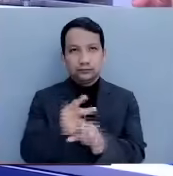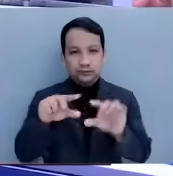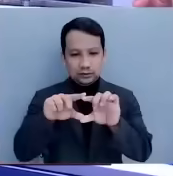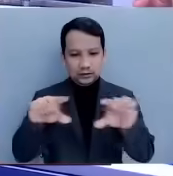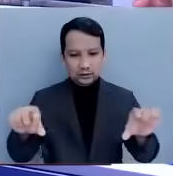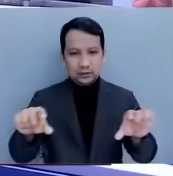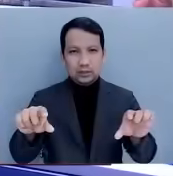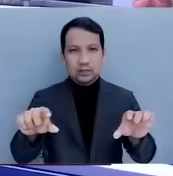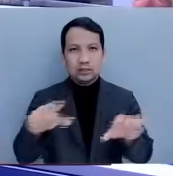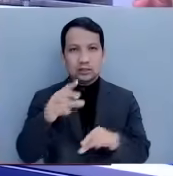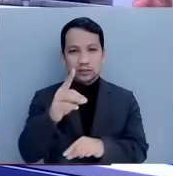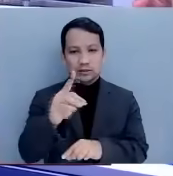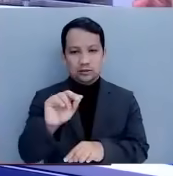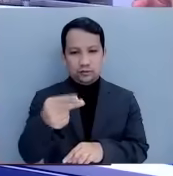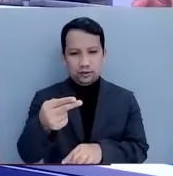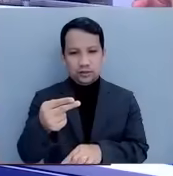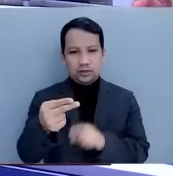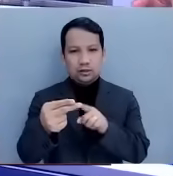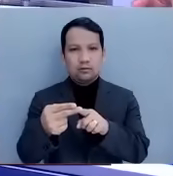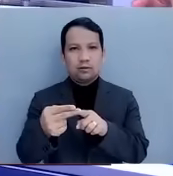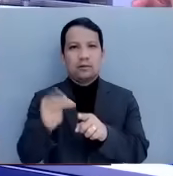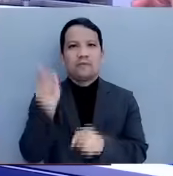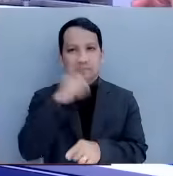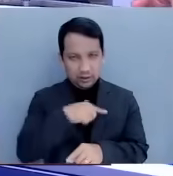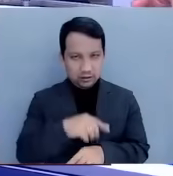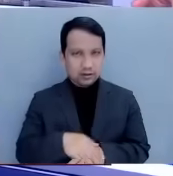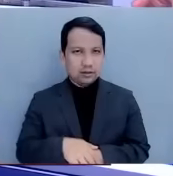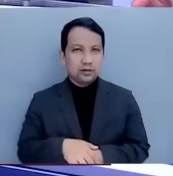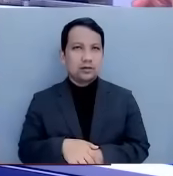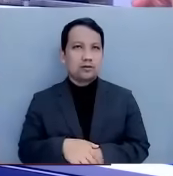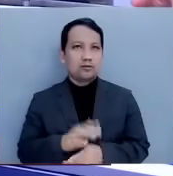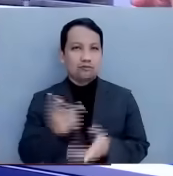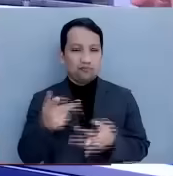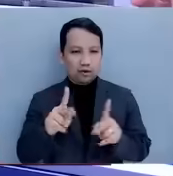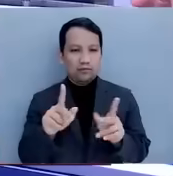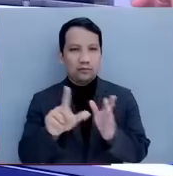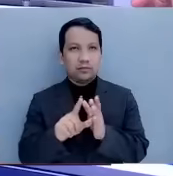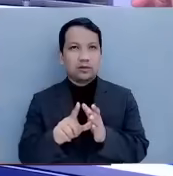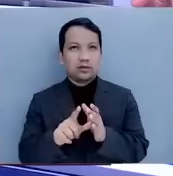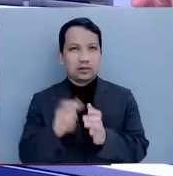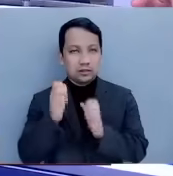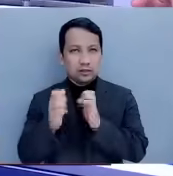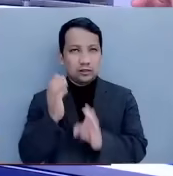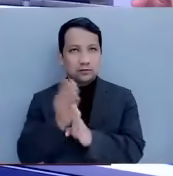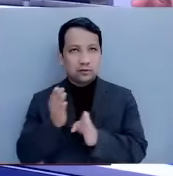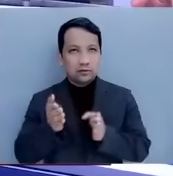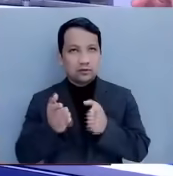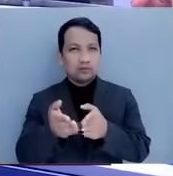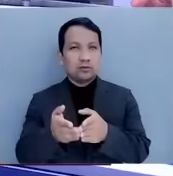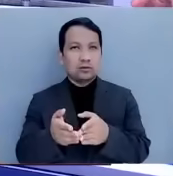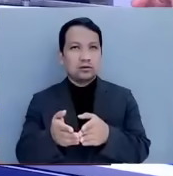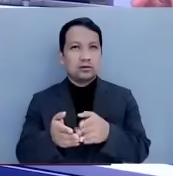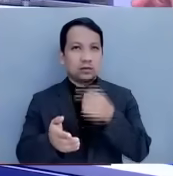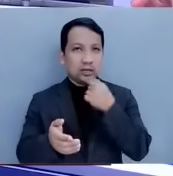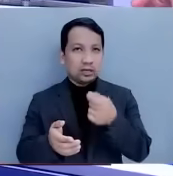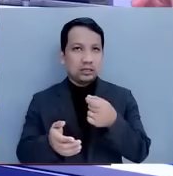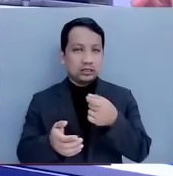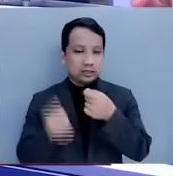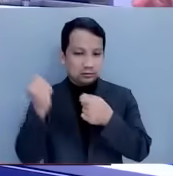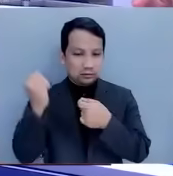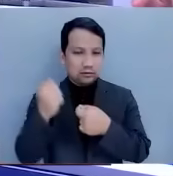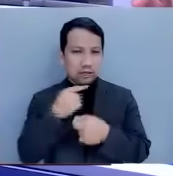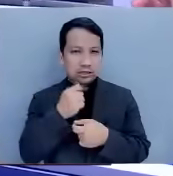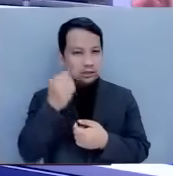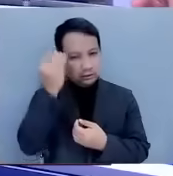ng Department of Health pero kolorum pala at dumaan pa sa EDSA busway. Pati mga traffic enforcers na huling lumalabag.